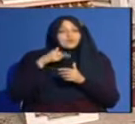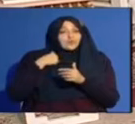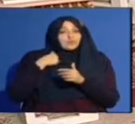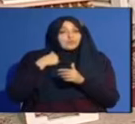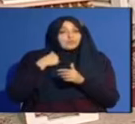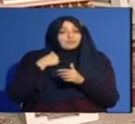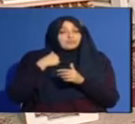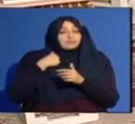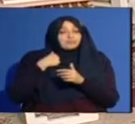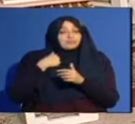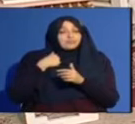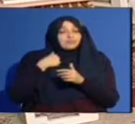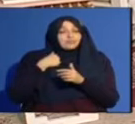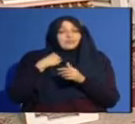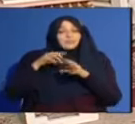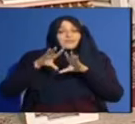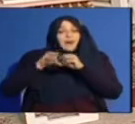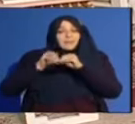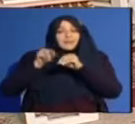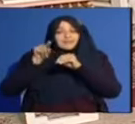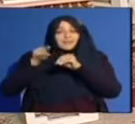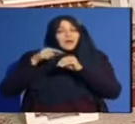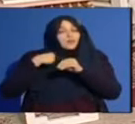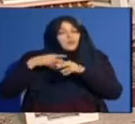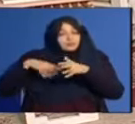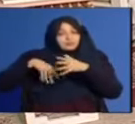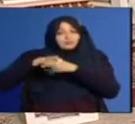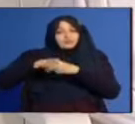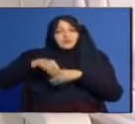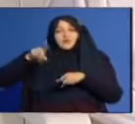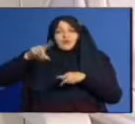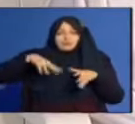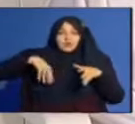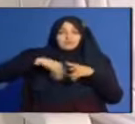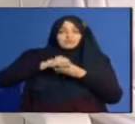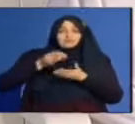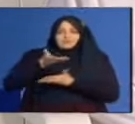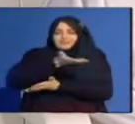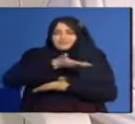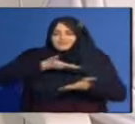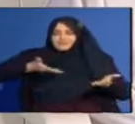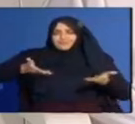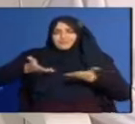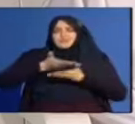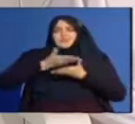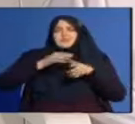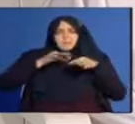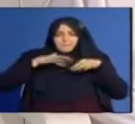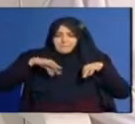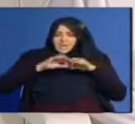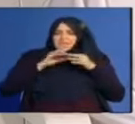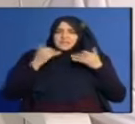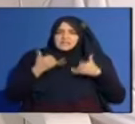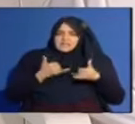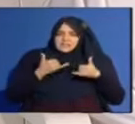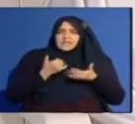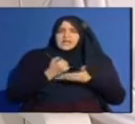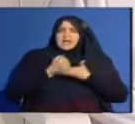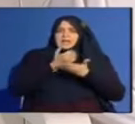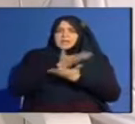الأسر وهذه الأسر تنتمي إلينا، وهمنا واحد. ولابد أن نتعاون جميعا داخل أوطاننا وخارج